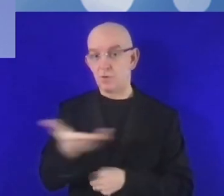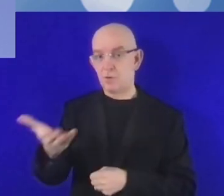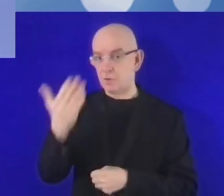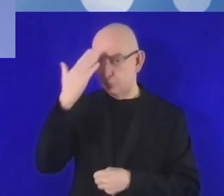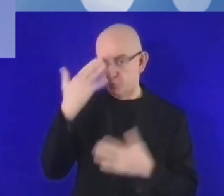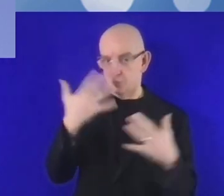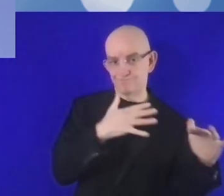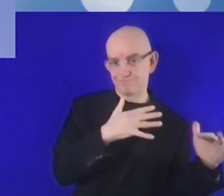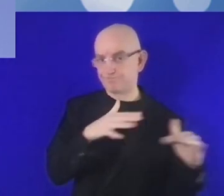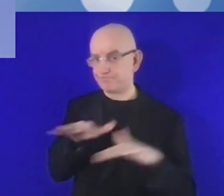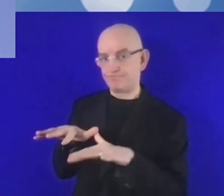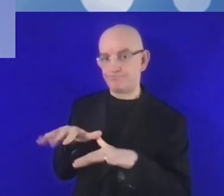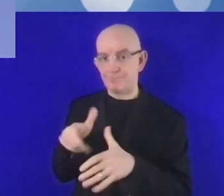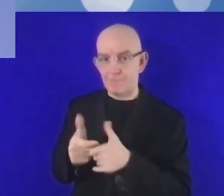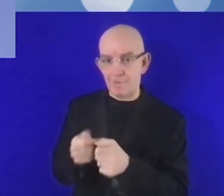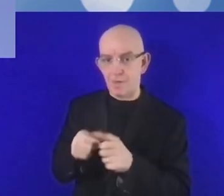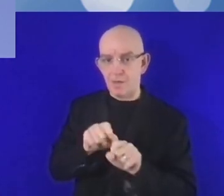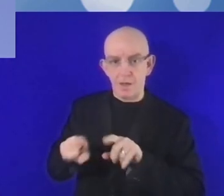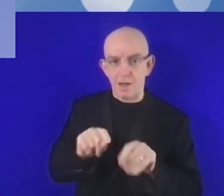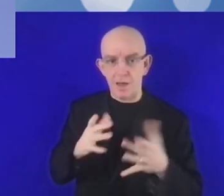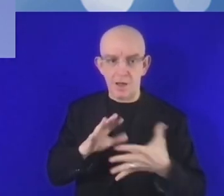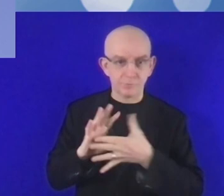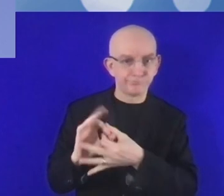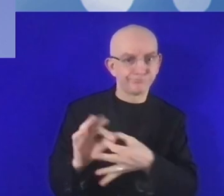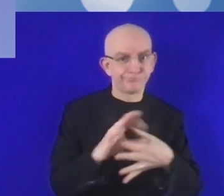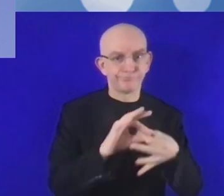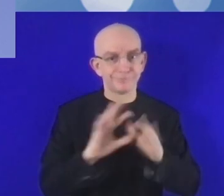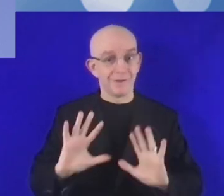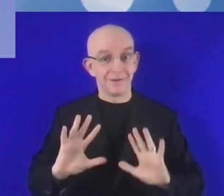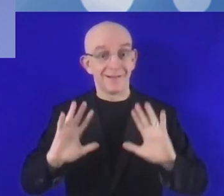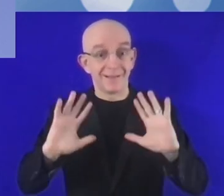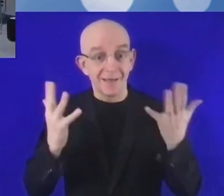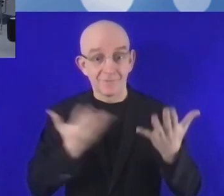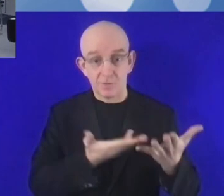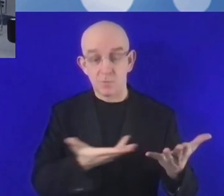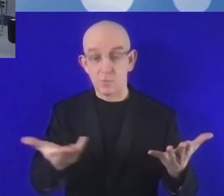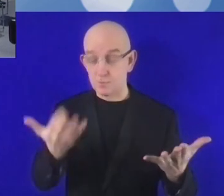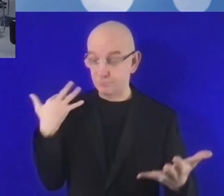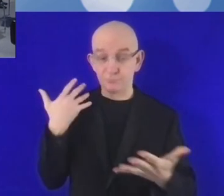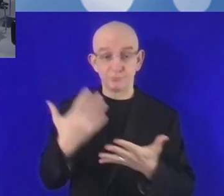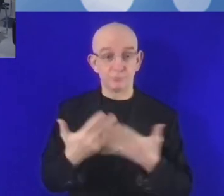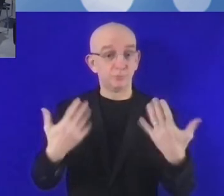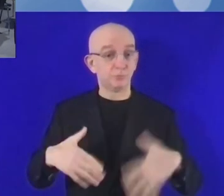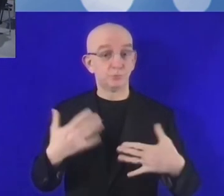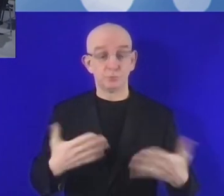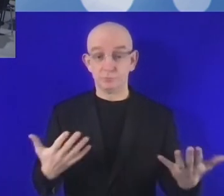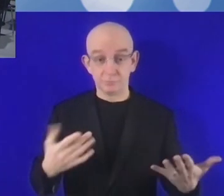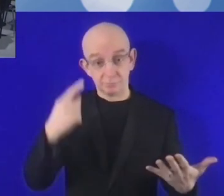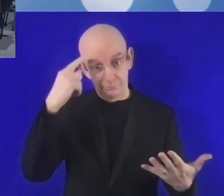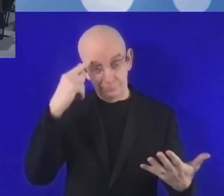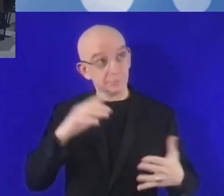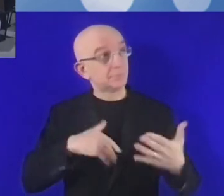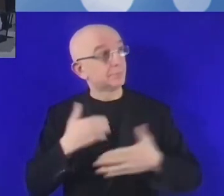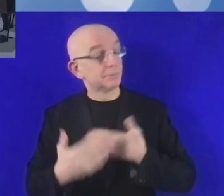одну общественность. Во время пандемии интернет оказался очень полезным. Он помог